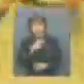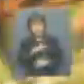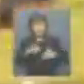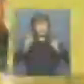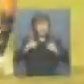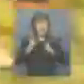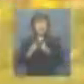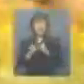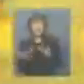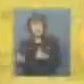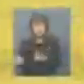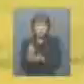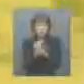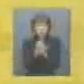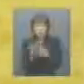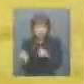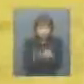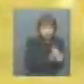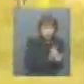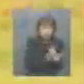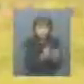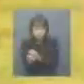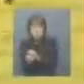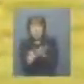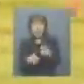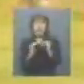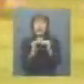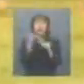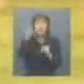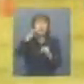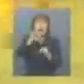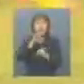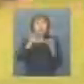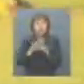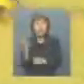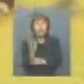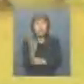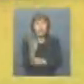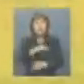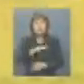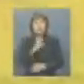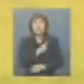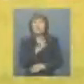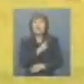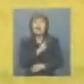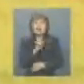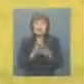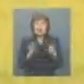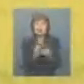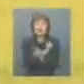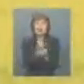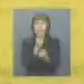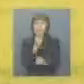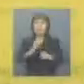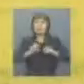บอลรวมถึงคอยลดแรงปะทะของคู่ต่อสู้ให้เสมอในขณะที่เหล่าน้องตัวอ้วนเองก็รู้สึกดีใจที่สังคมให้การยอมรับรวมถึ